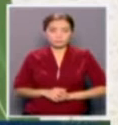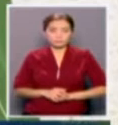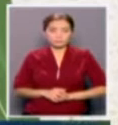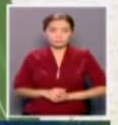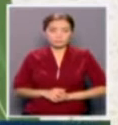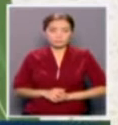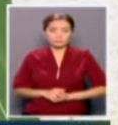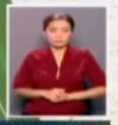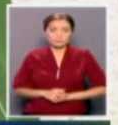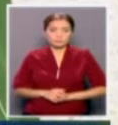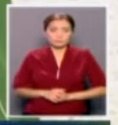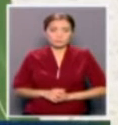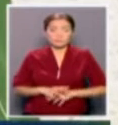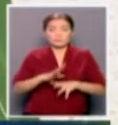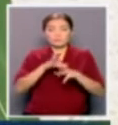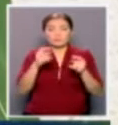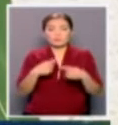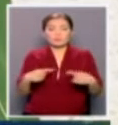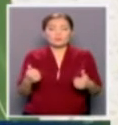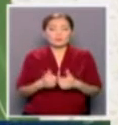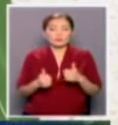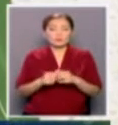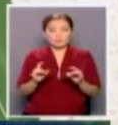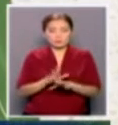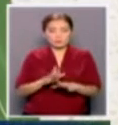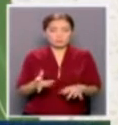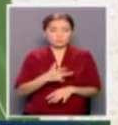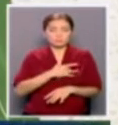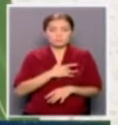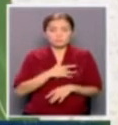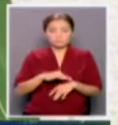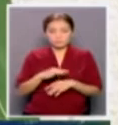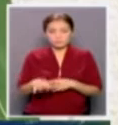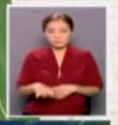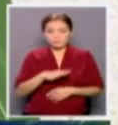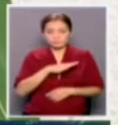жанады. Одан ұшқан әр ұшқын көкірегіме тамады.